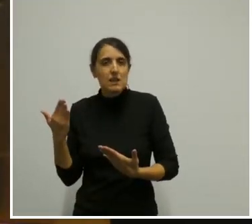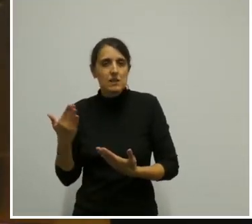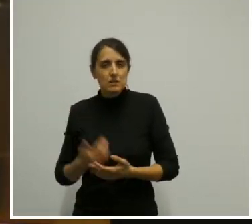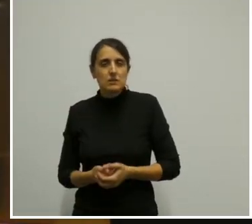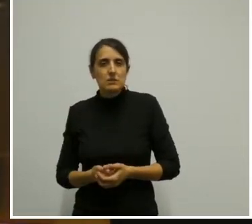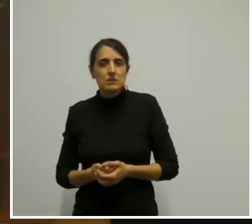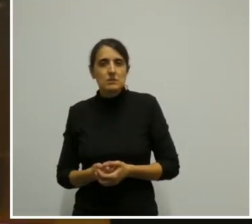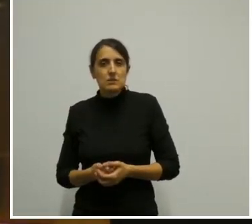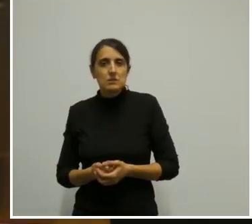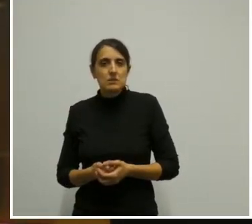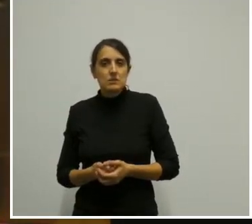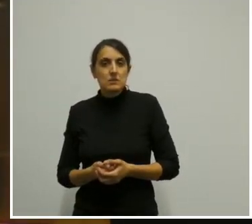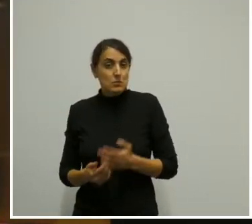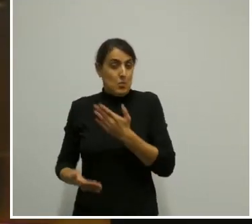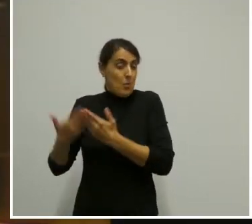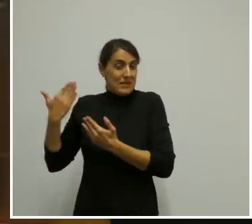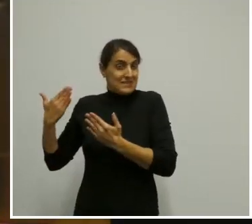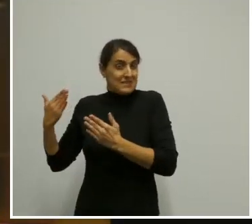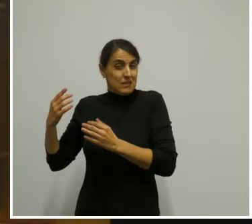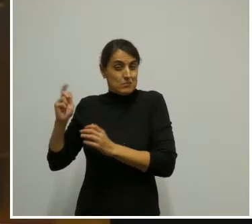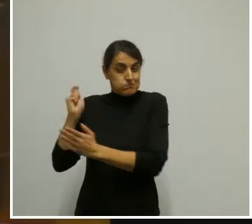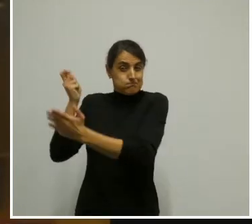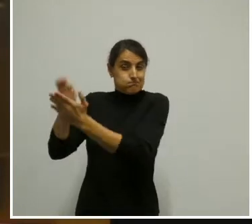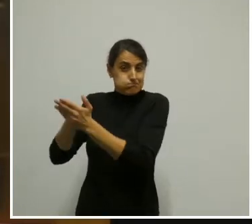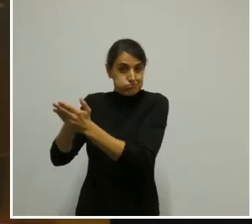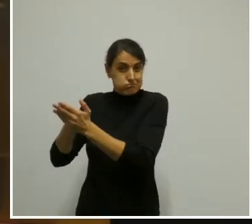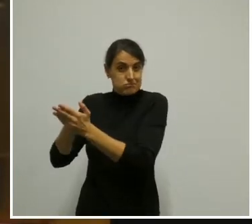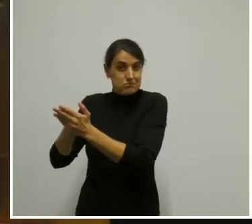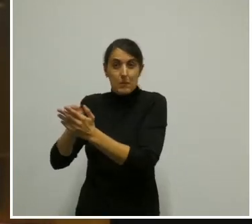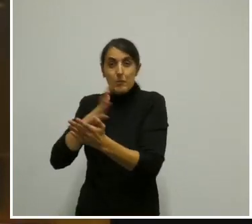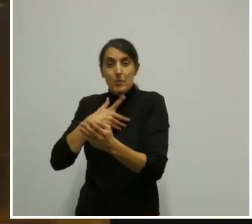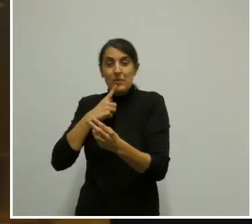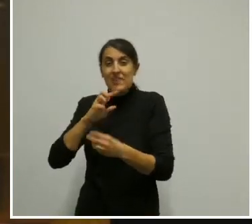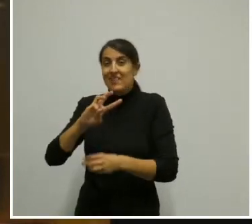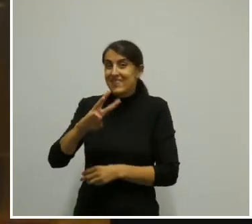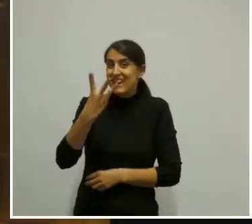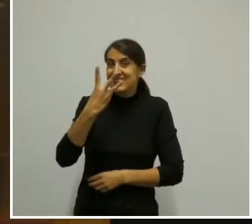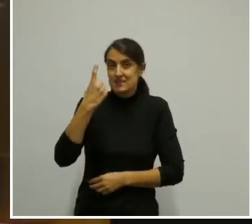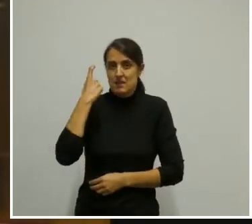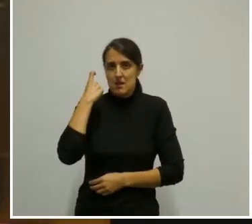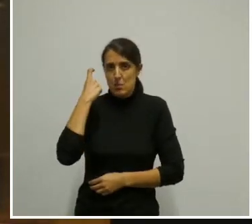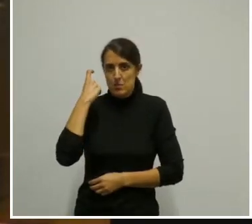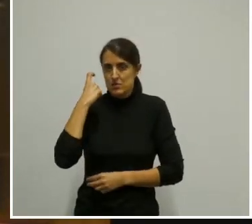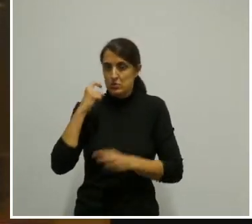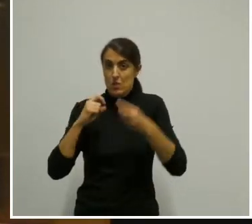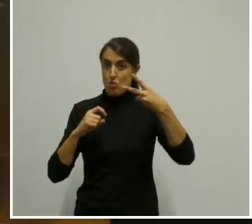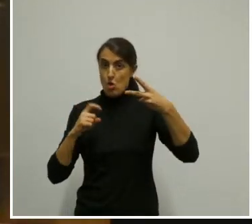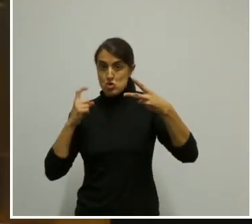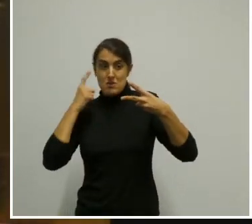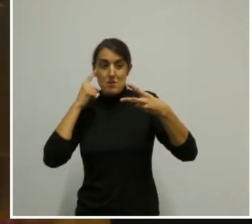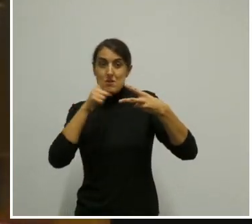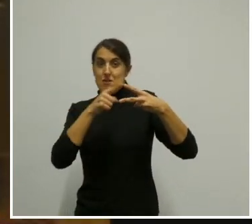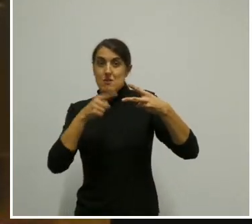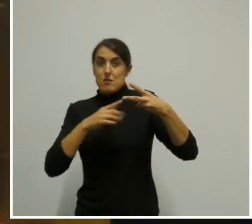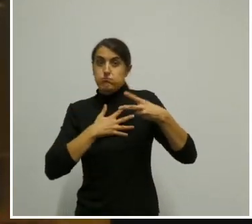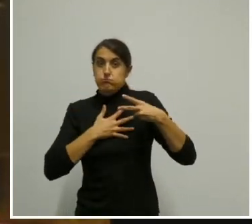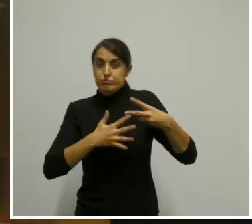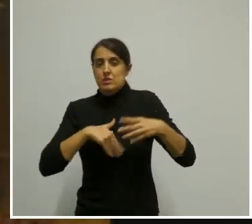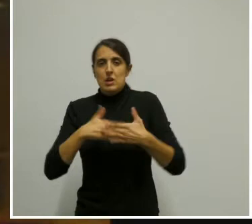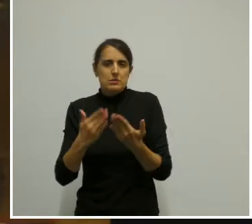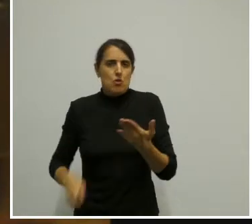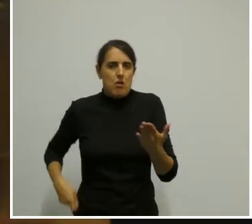a partir del, es començava a pagar a partir del tercer alumne per nivell, o sigui, a partir del segon. Els dos primers els assumia el